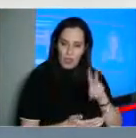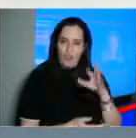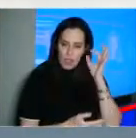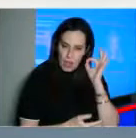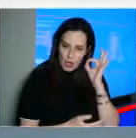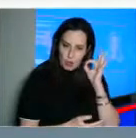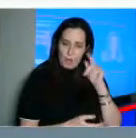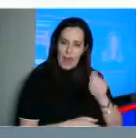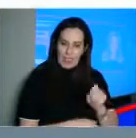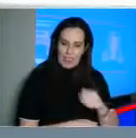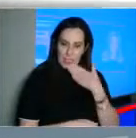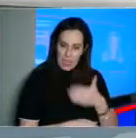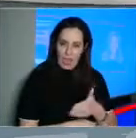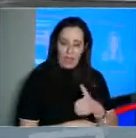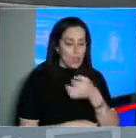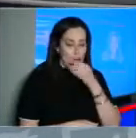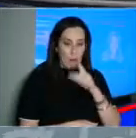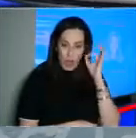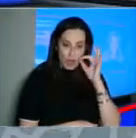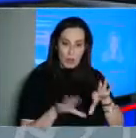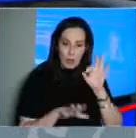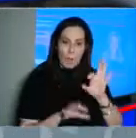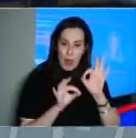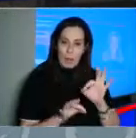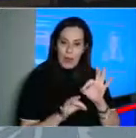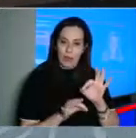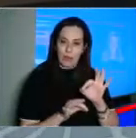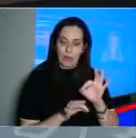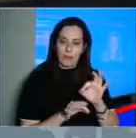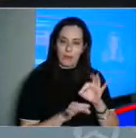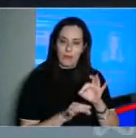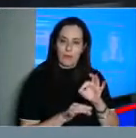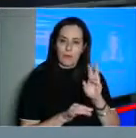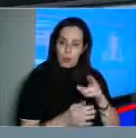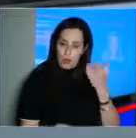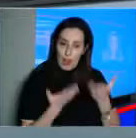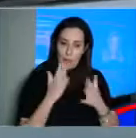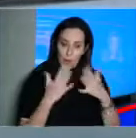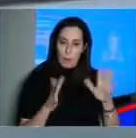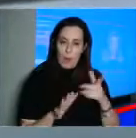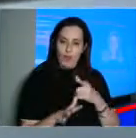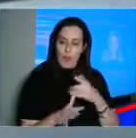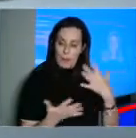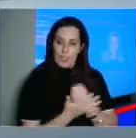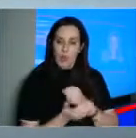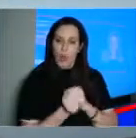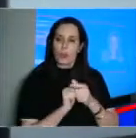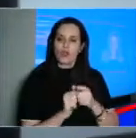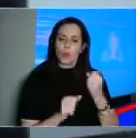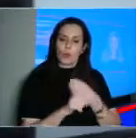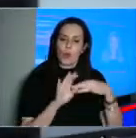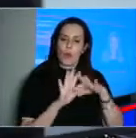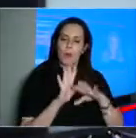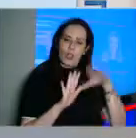נשים בכנסת ישראל, האם הנשים שנבחרו באמת, יש שוני מאוד משמעותי בין מה שהם השיגו או מה שהם חוקקו